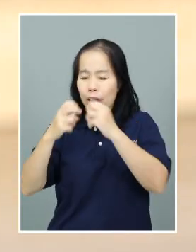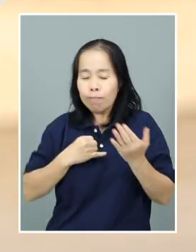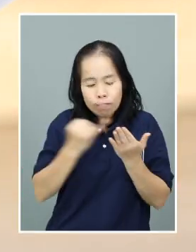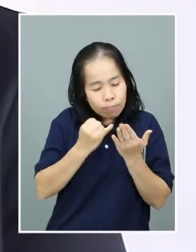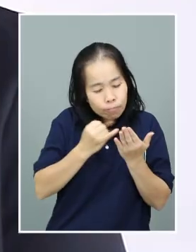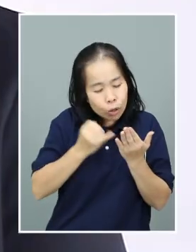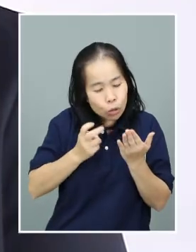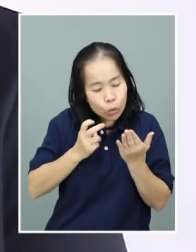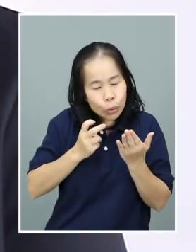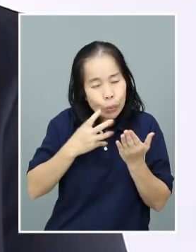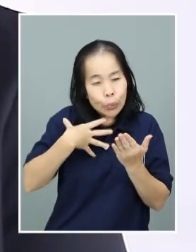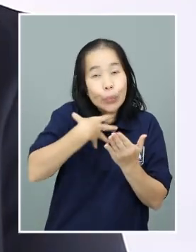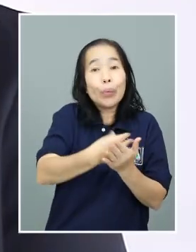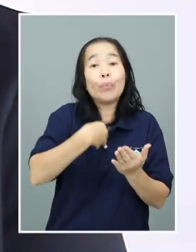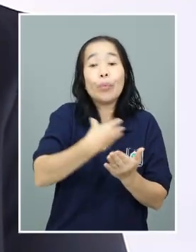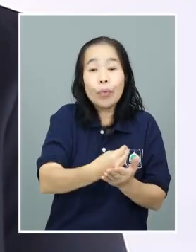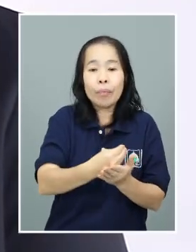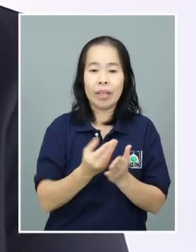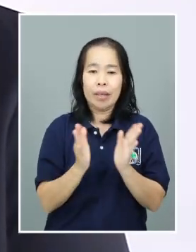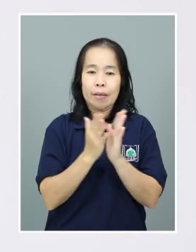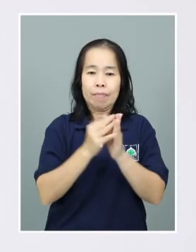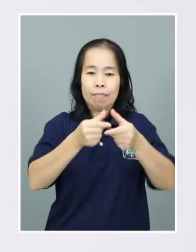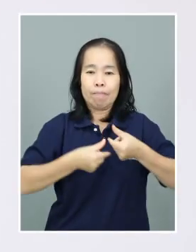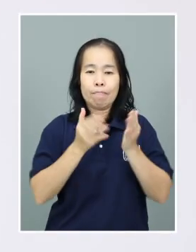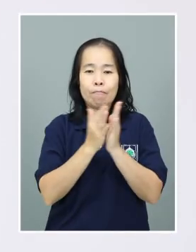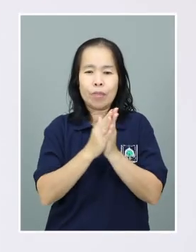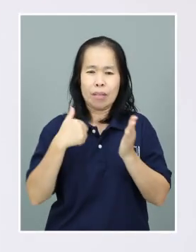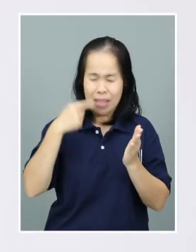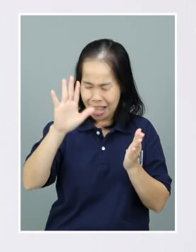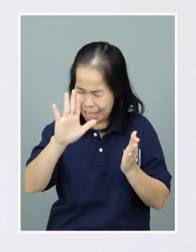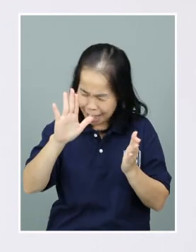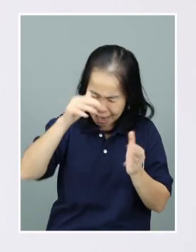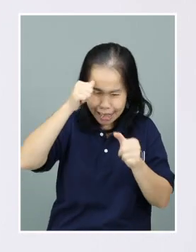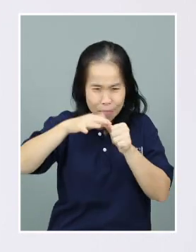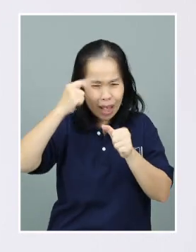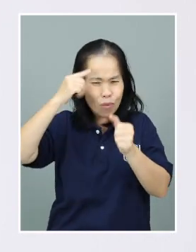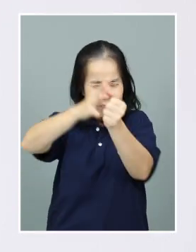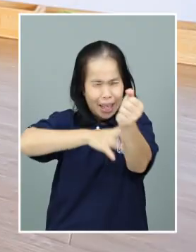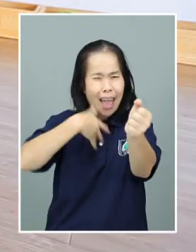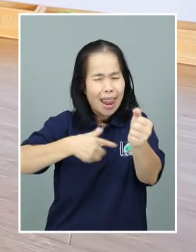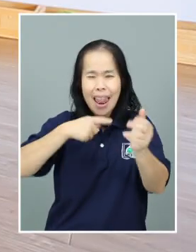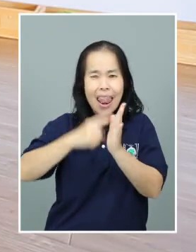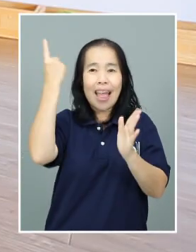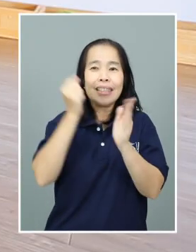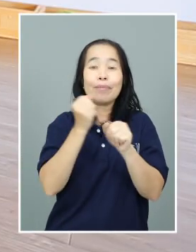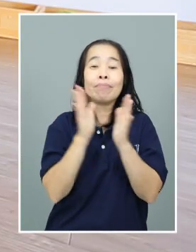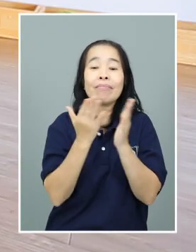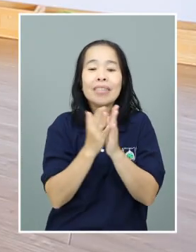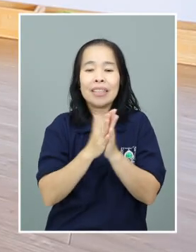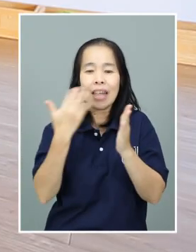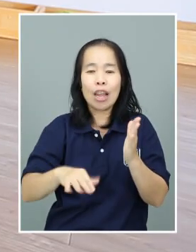รื่องเลยค่ะเล่มแรกก็คือเรื่องอะไรนะจำไม่ได้แล้วมันนานมากเลย มีนะคะเวลาวาด